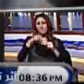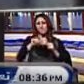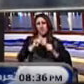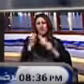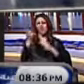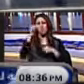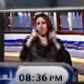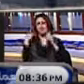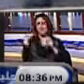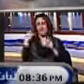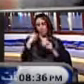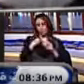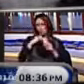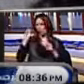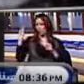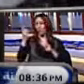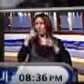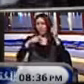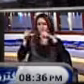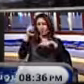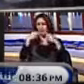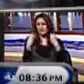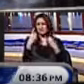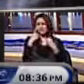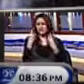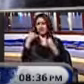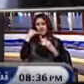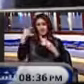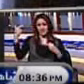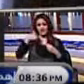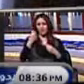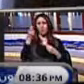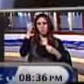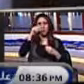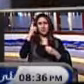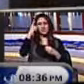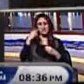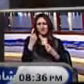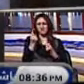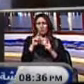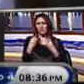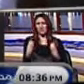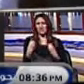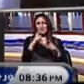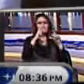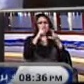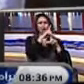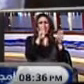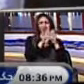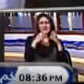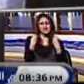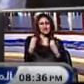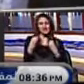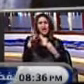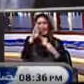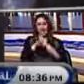متوفر، وقول له انه جه قال لك لو اتصلوا بيك ثاني قول له بكره السبت وكده ما اقدرش ادبر لك المبلغ الا البنك يفتح.